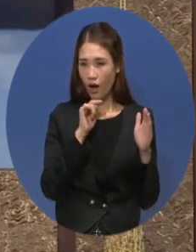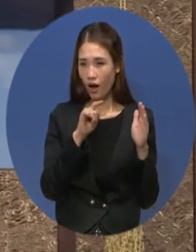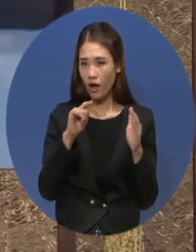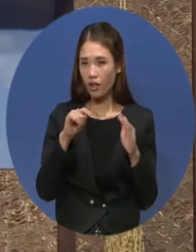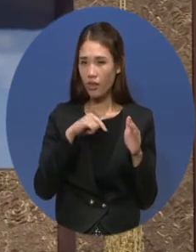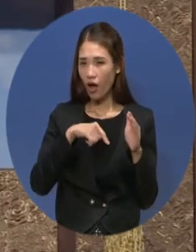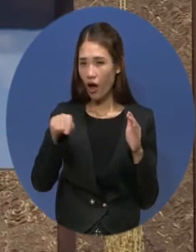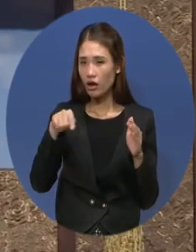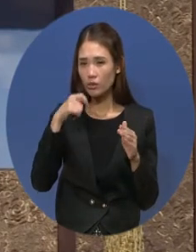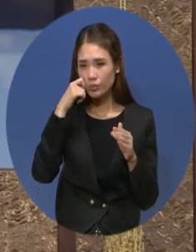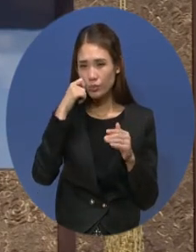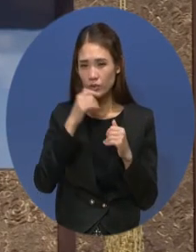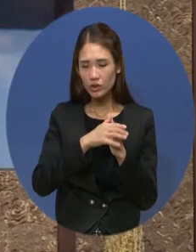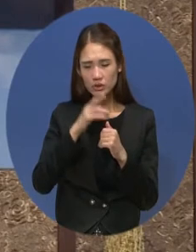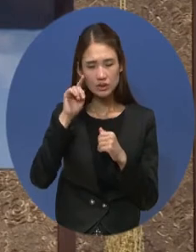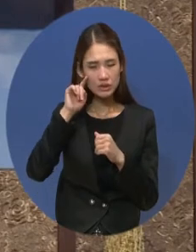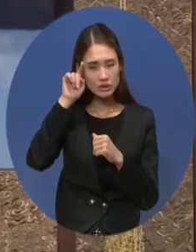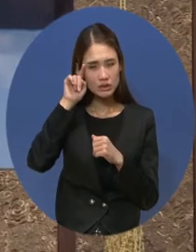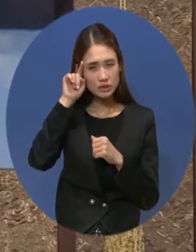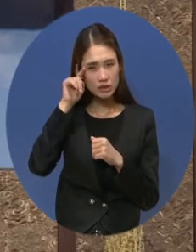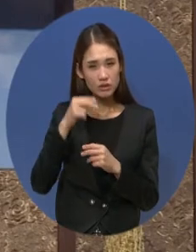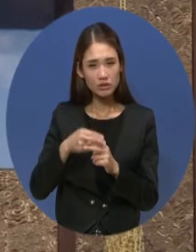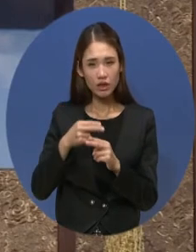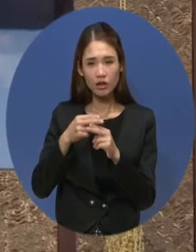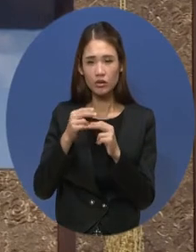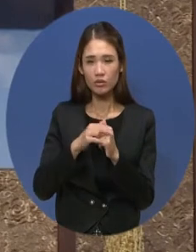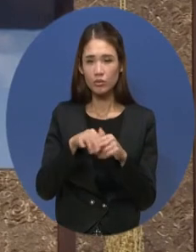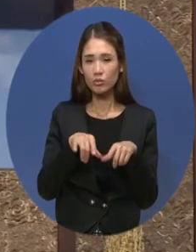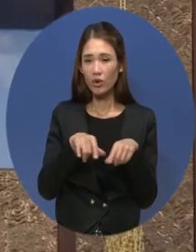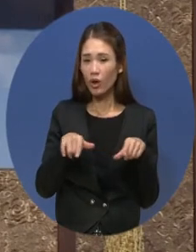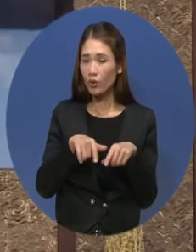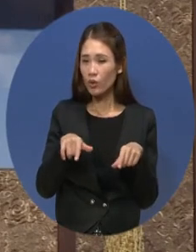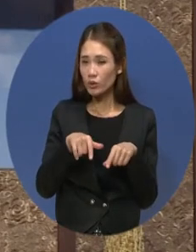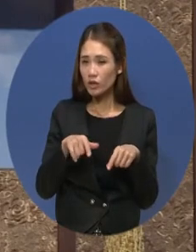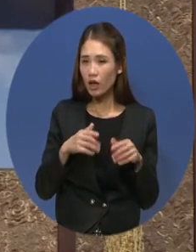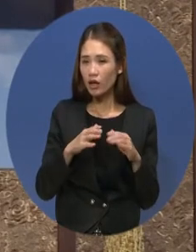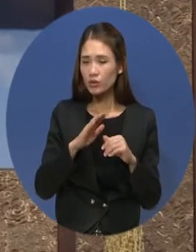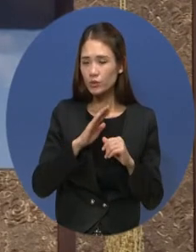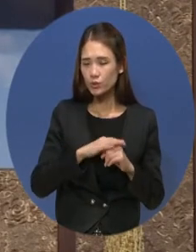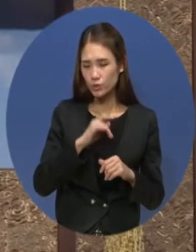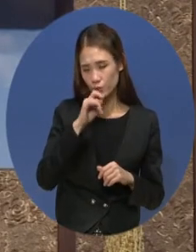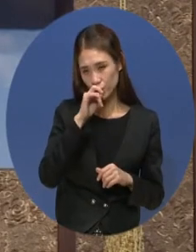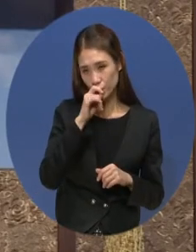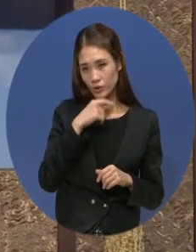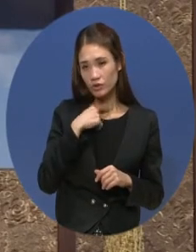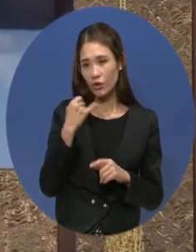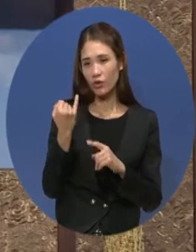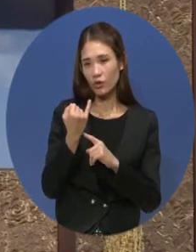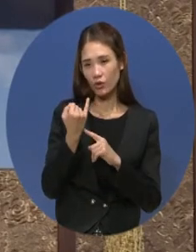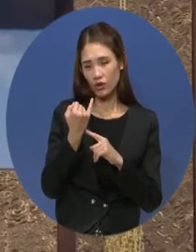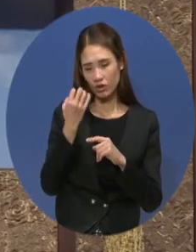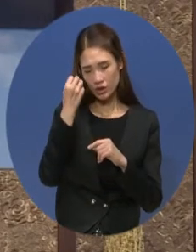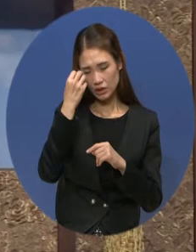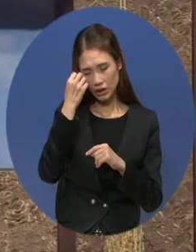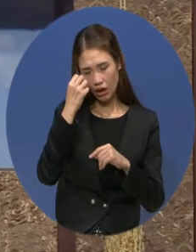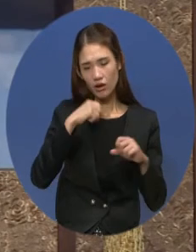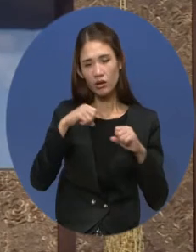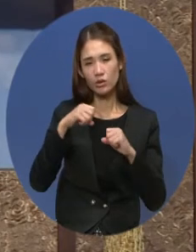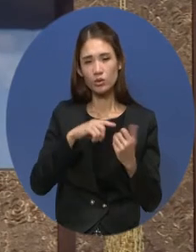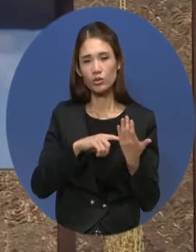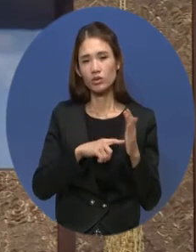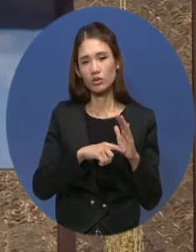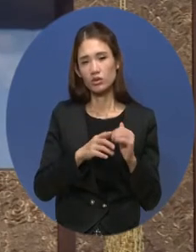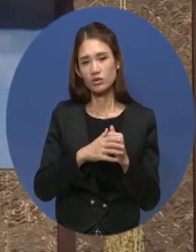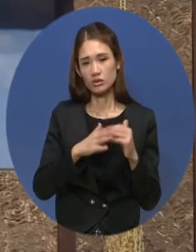쌓이는 거에요 아 정말 평상시에 양전 하고 그러던 여성 발달장애 눈도 이상 행동을 하기 시작한 거죠